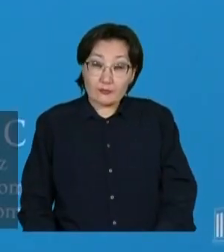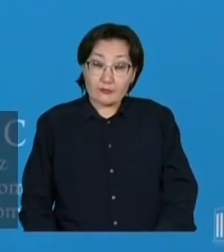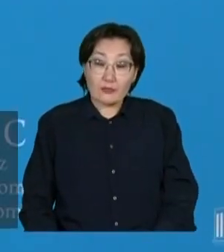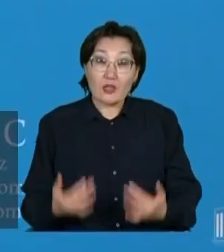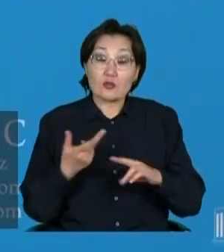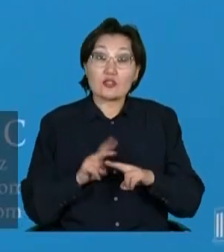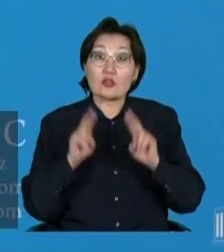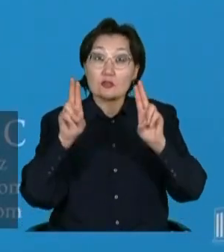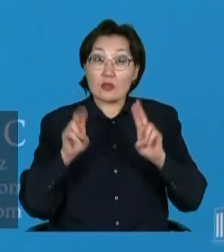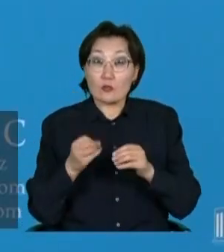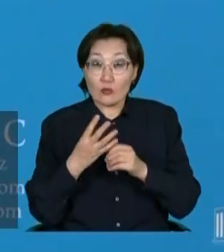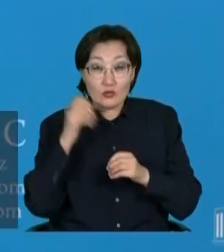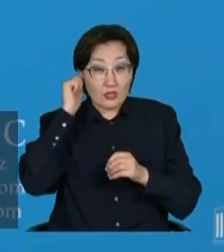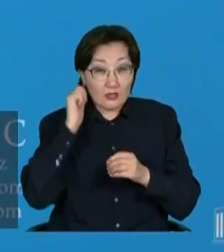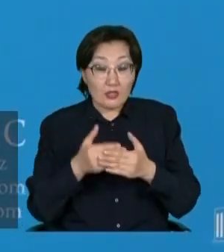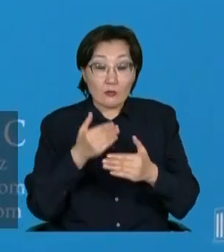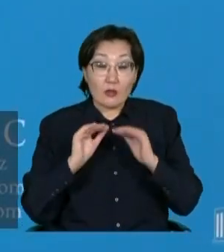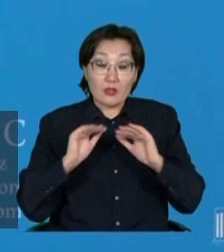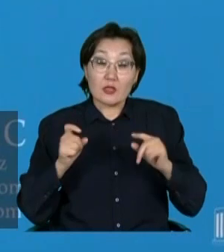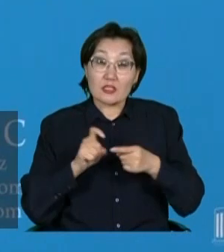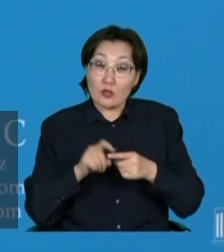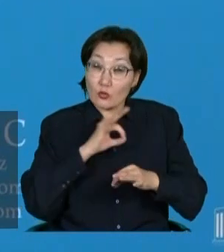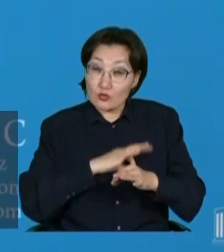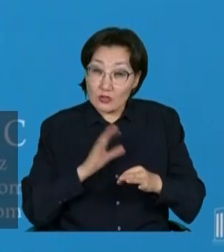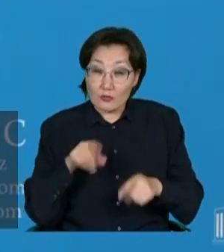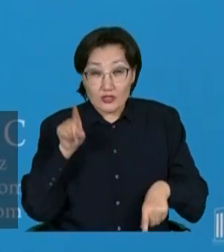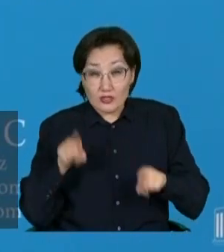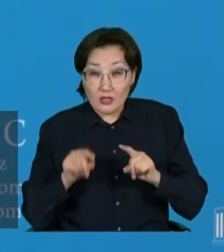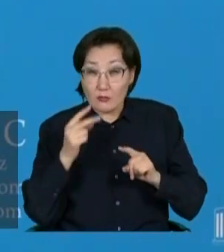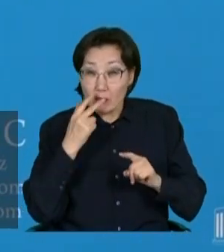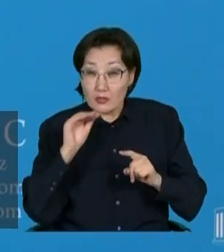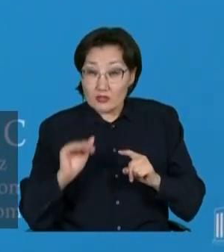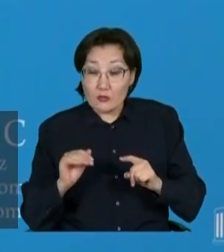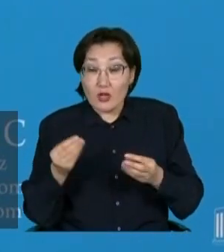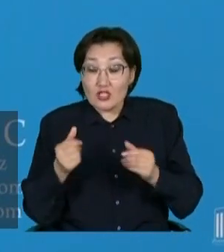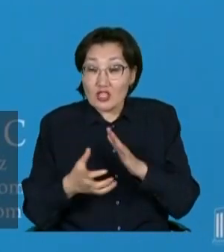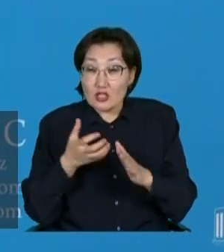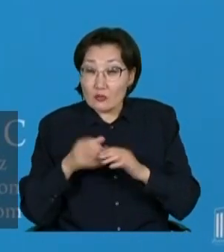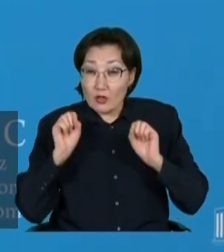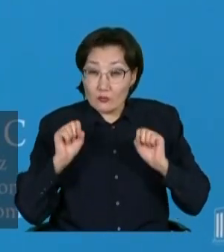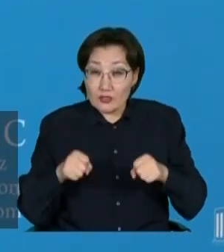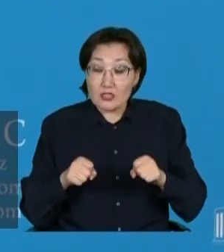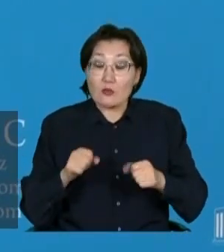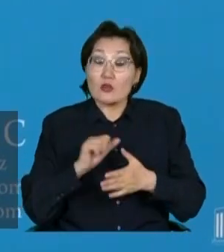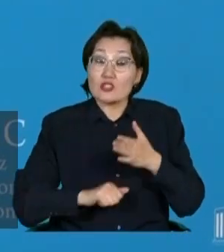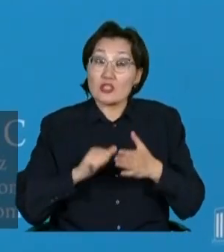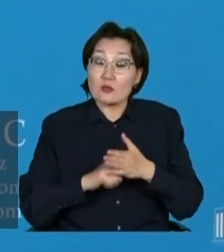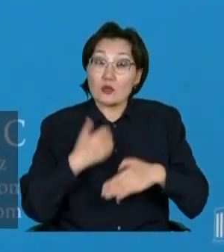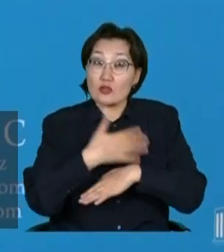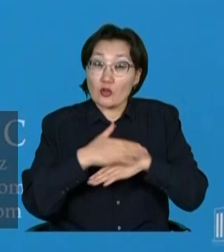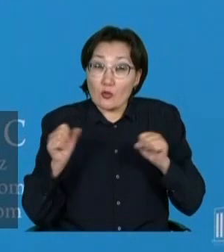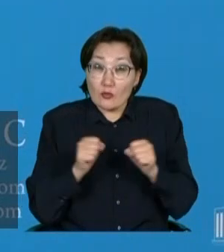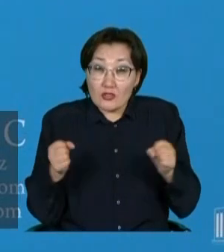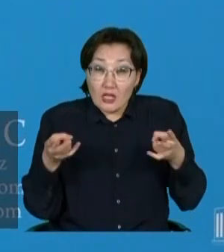день бұл норма 14 жасқа дейінгі балаларға қатысты қолданылады. Кейде кішкентай баланың ақшасы жетпей қалуы мүмкін. Салдарынан олар көшеде тоңып